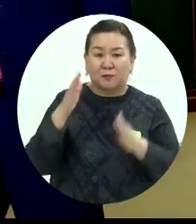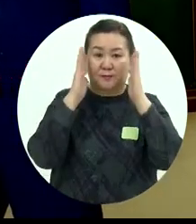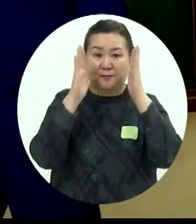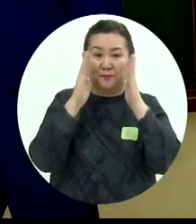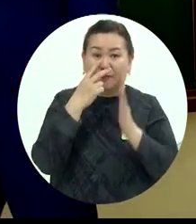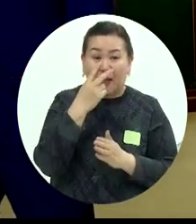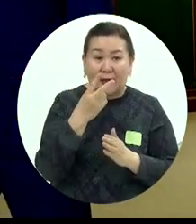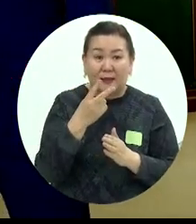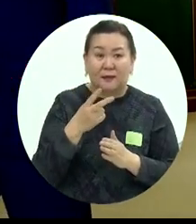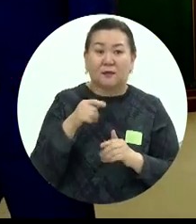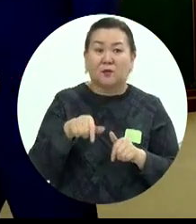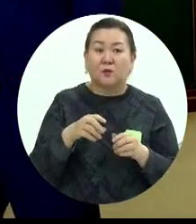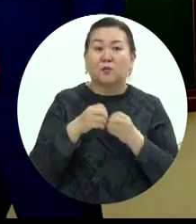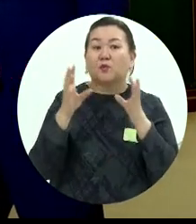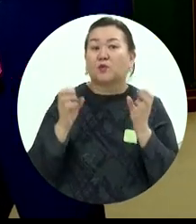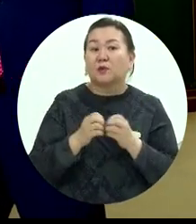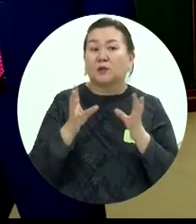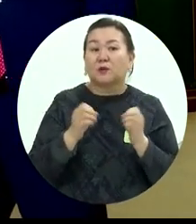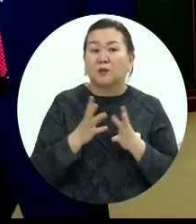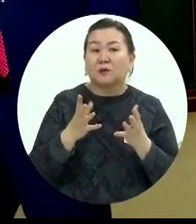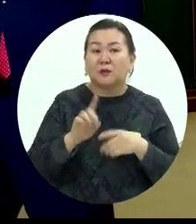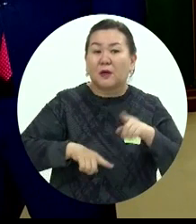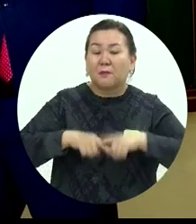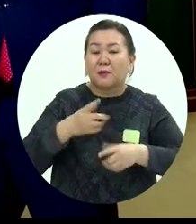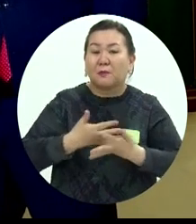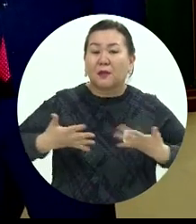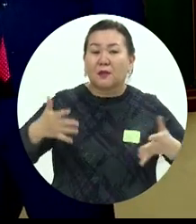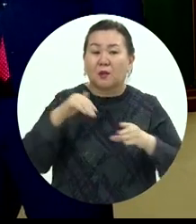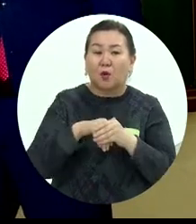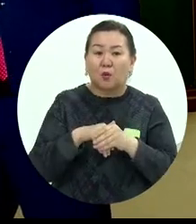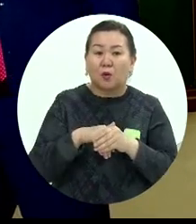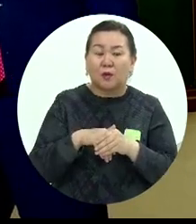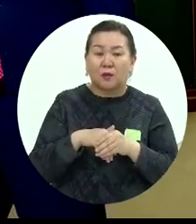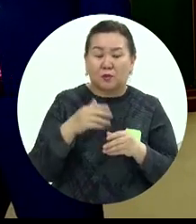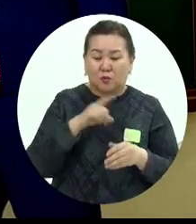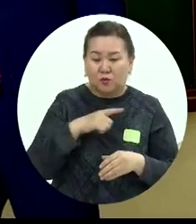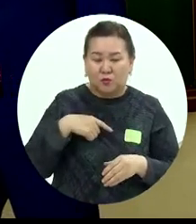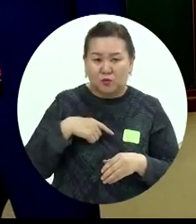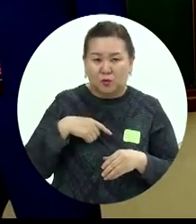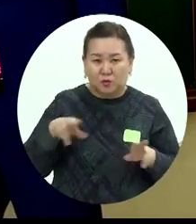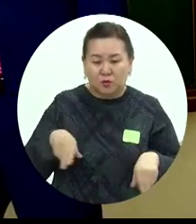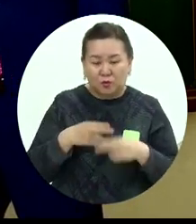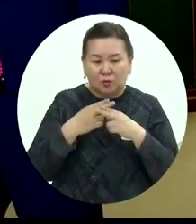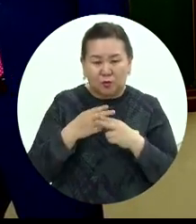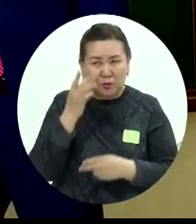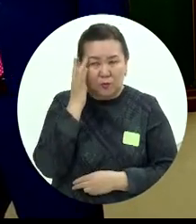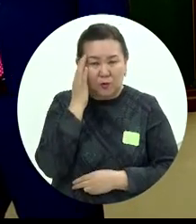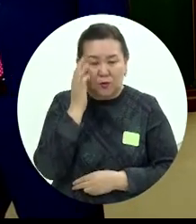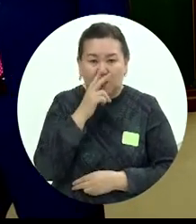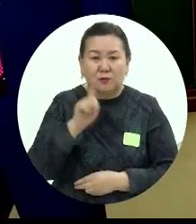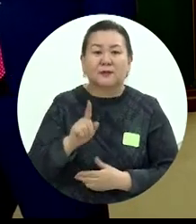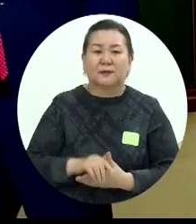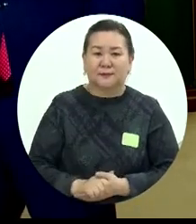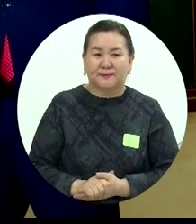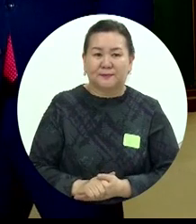анхаарлаа хандуулъя. За үүнийг бүтээхэд ямар ямар материалууд ордог вэ? За та бүхэн дор бүрнээ таамаглаж бодоорой